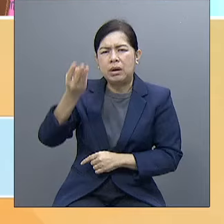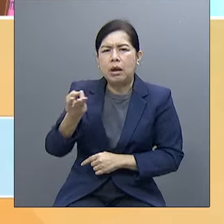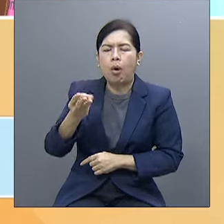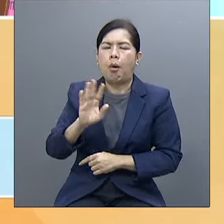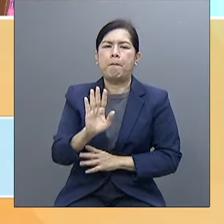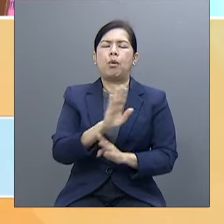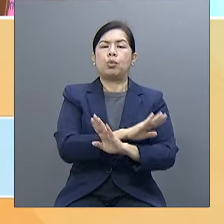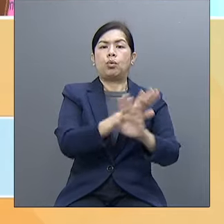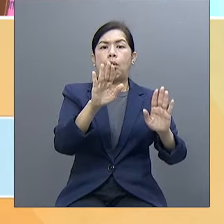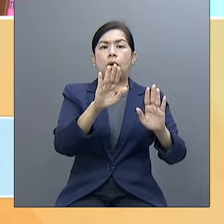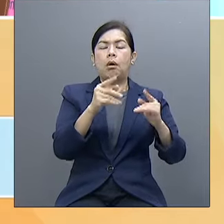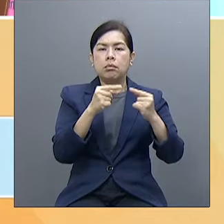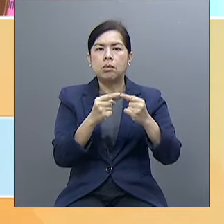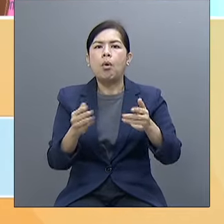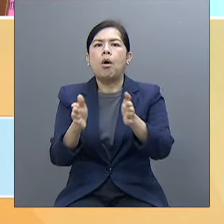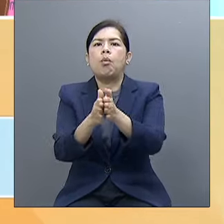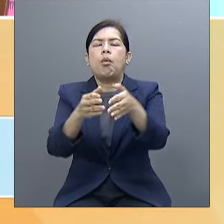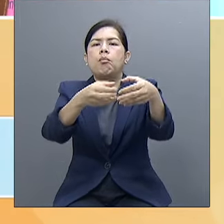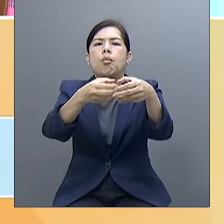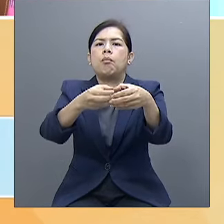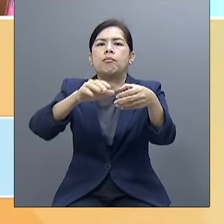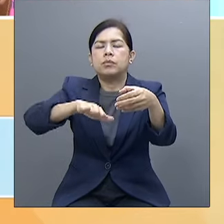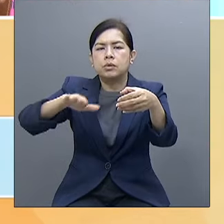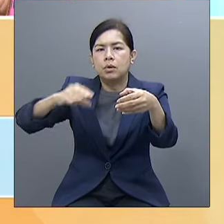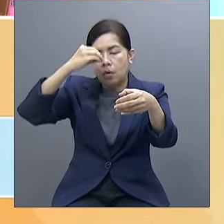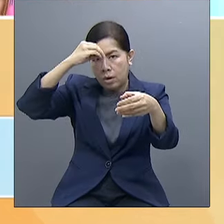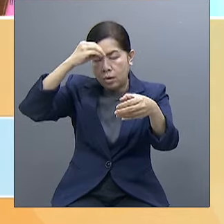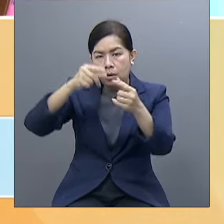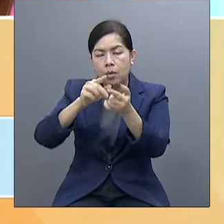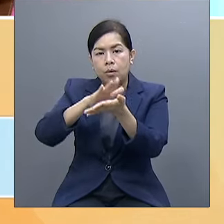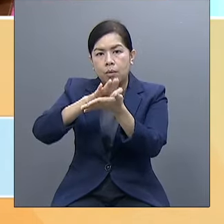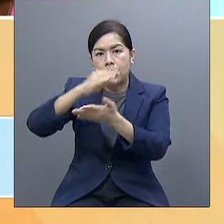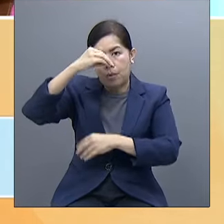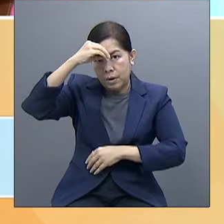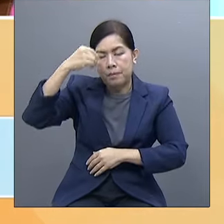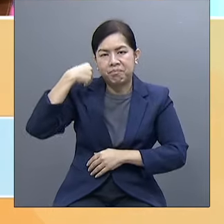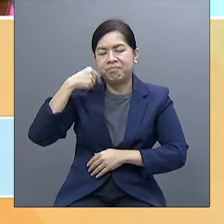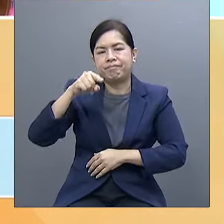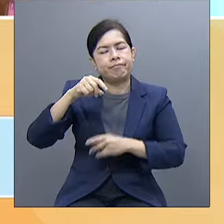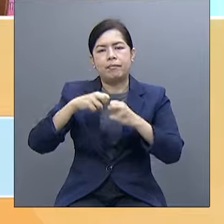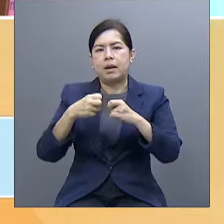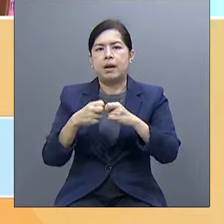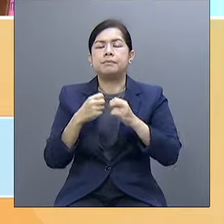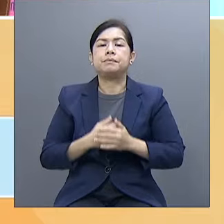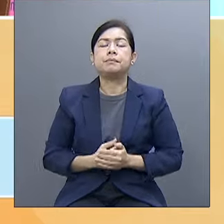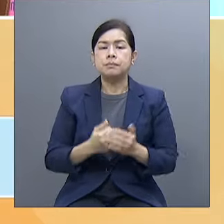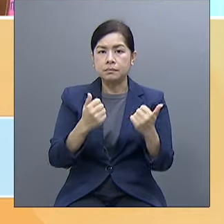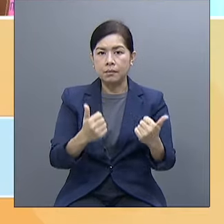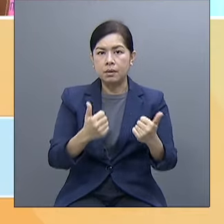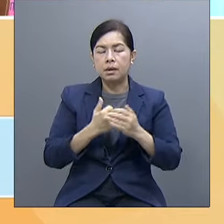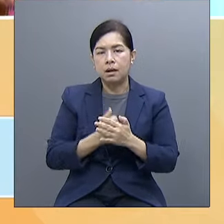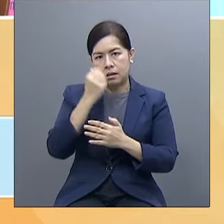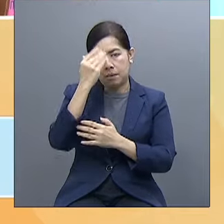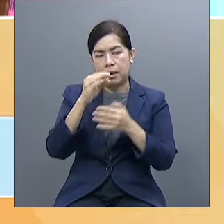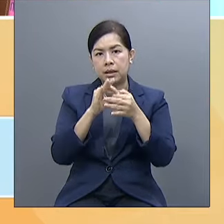ด็กมีโรงเรียนน้อยเด็กต้องข้ามจากหมู่บ้านไปถึงอำเภอกระทั่งไปเรียนที่จังหวัดเพราะฉะนั้นสถานการณ์ที่ไม่สามารถจัดกระบว